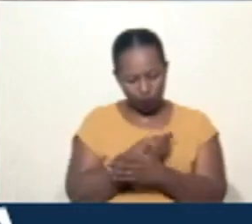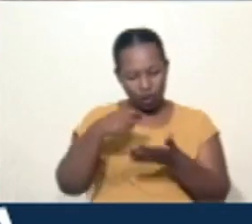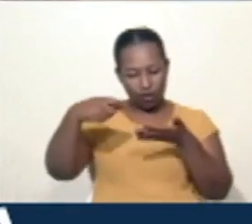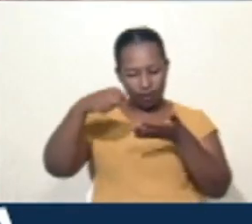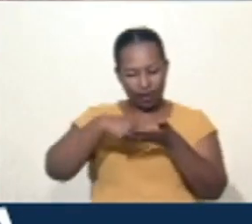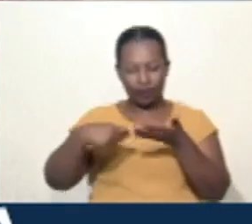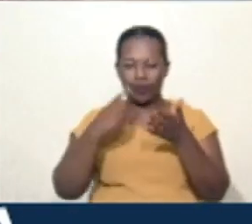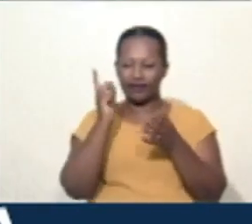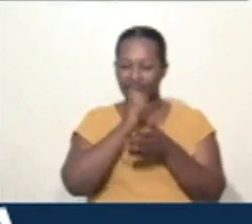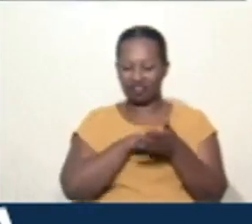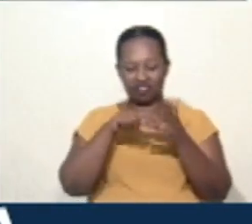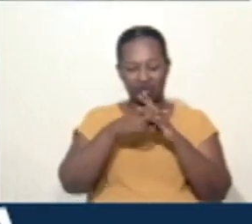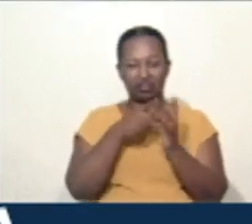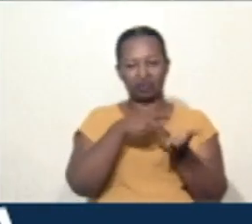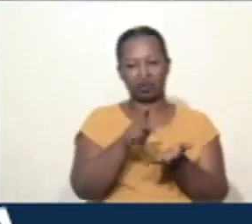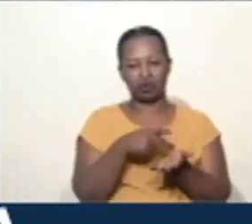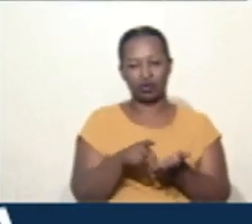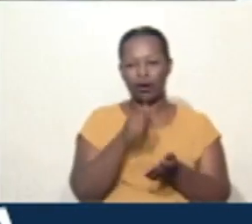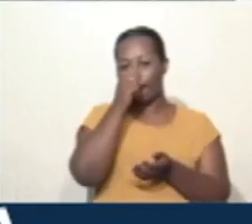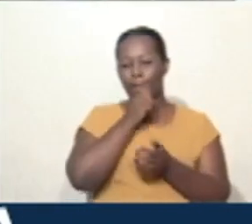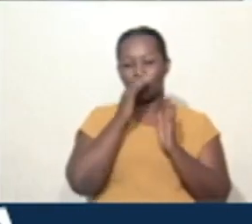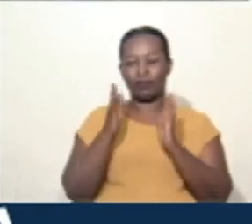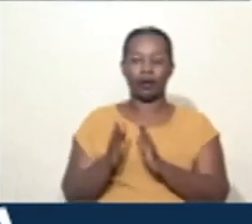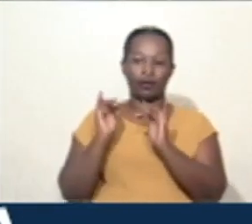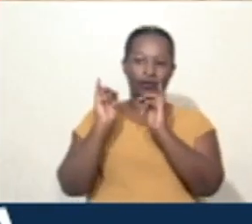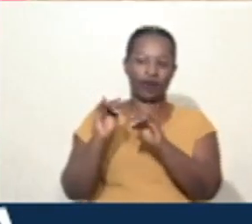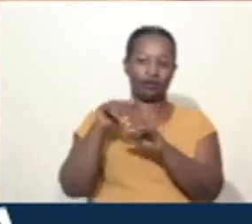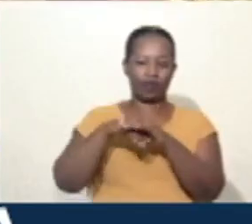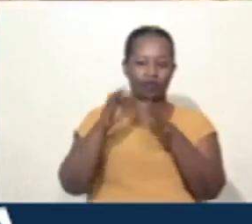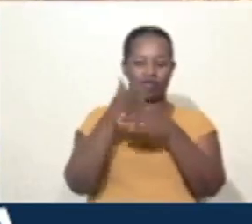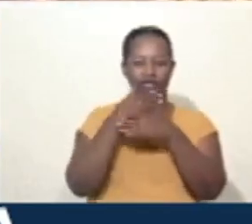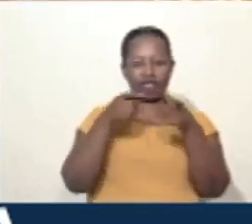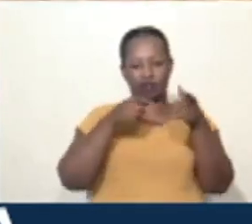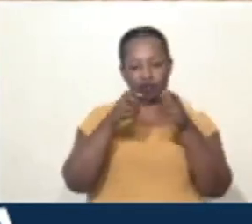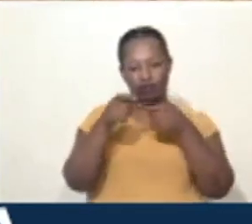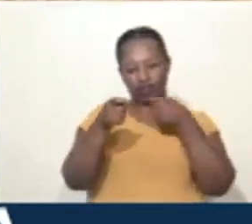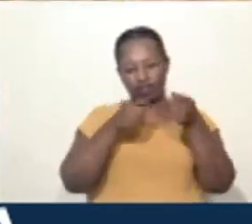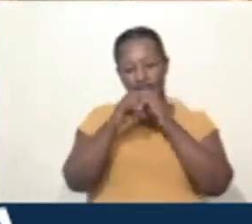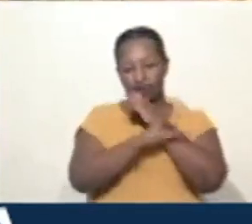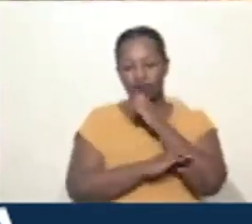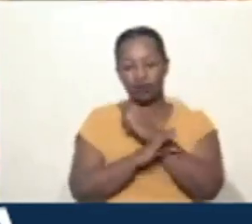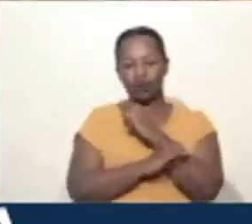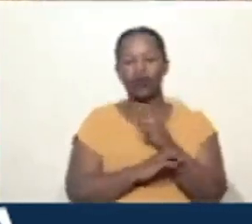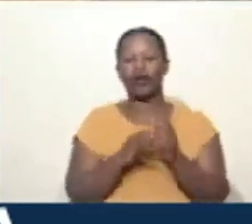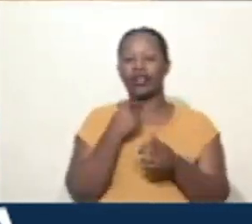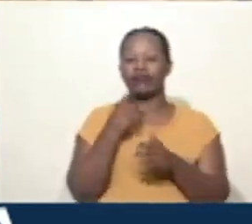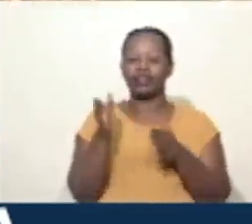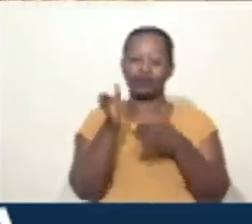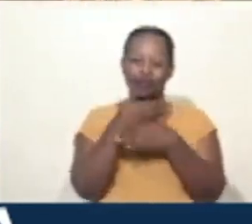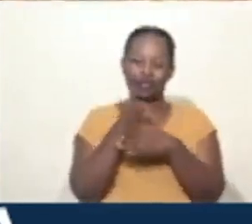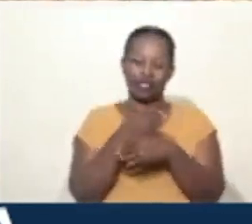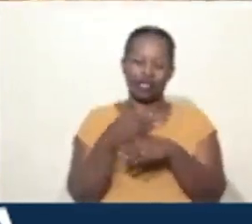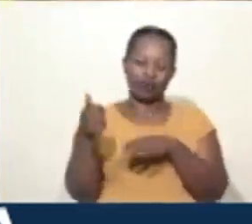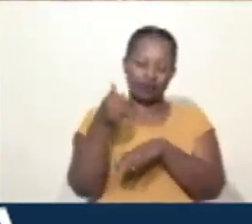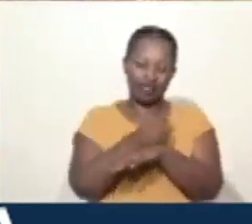barayasinye batangiye no kwishyura. Umunyamabanga uhoraho muri Minisiteri y'Ubutegetsi bw'Igihugu Samuel Dusengiyumva yavuze ko nka Minisiteri